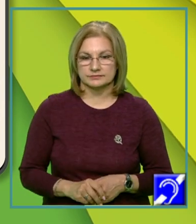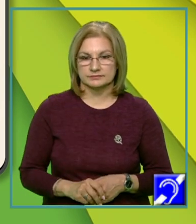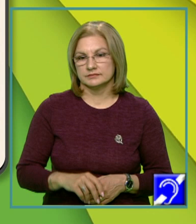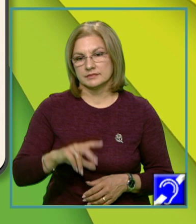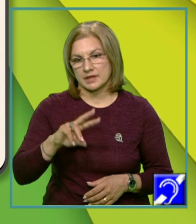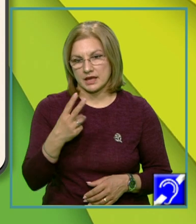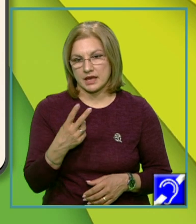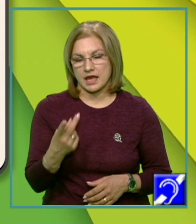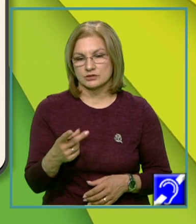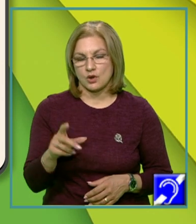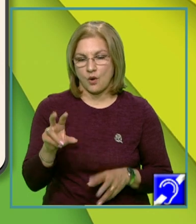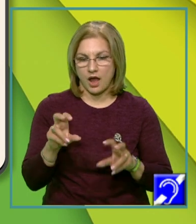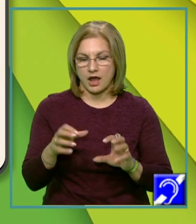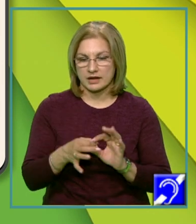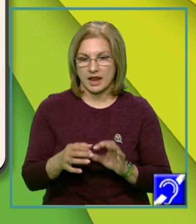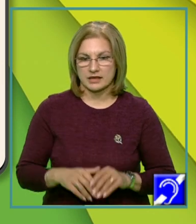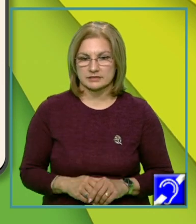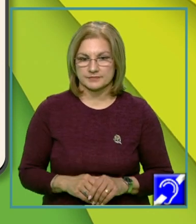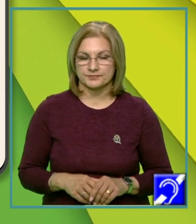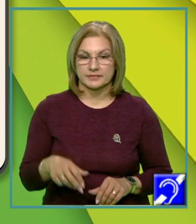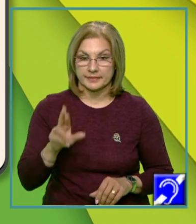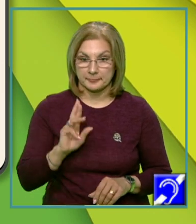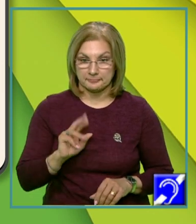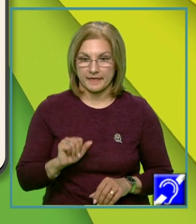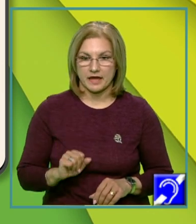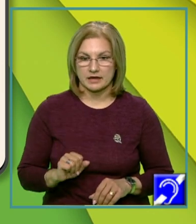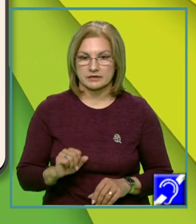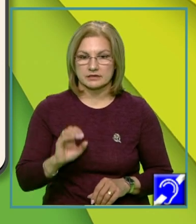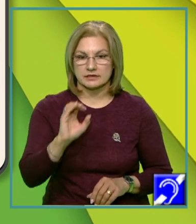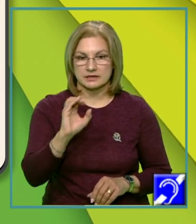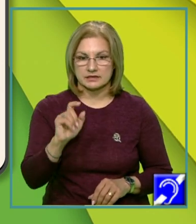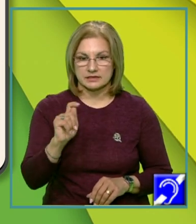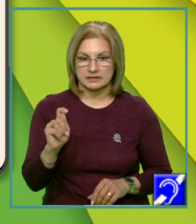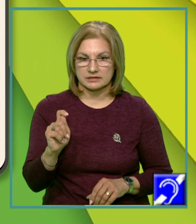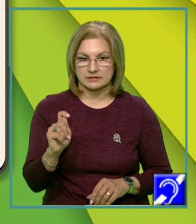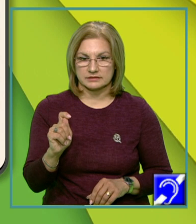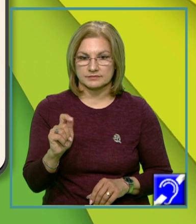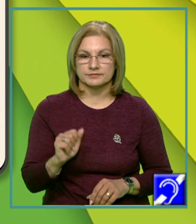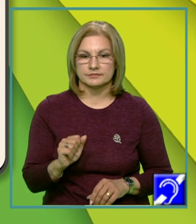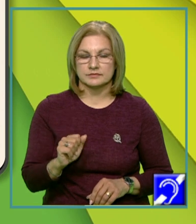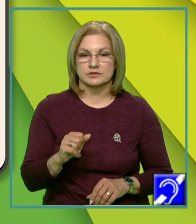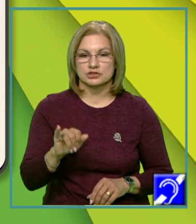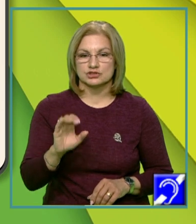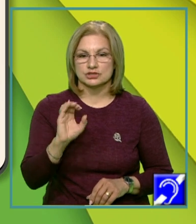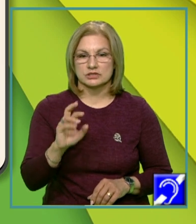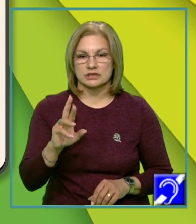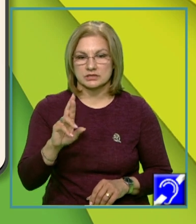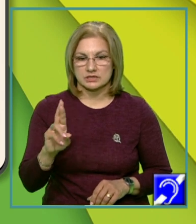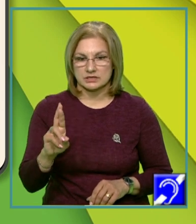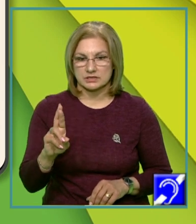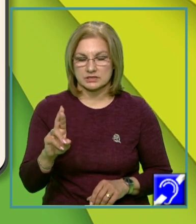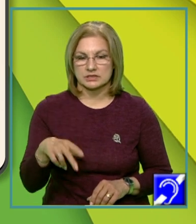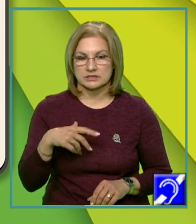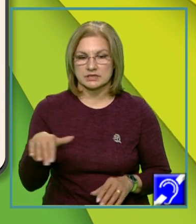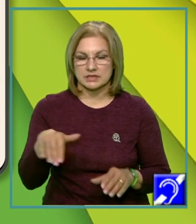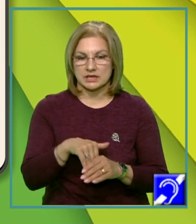doua relație dar cât și cât sunt